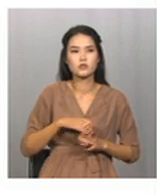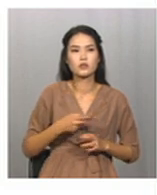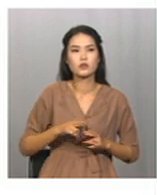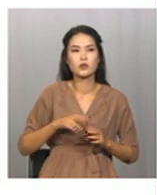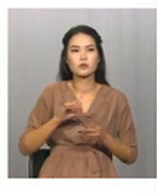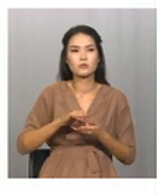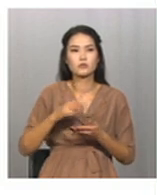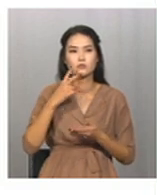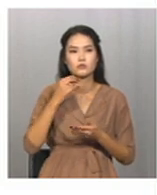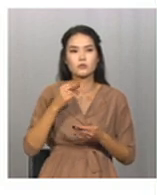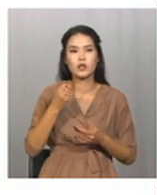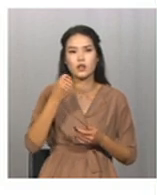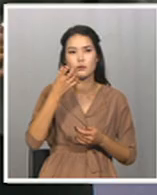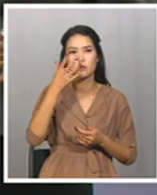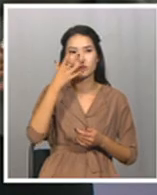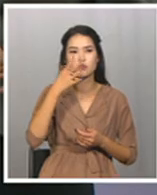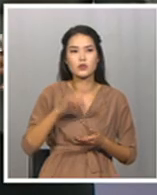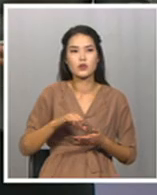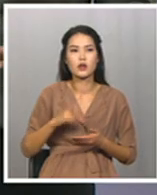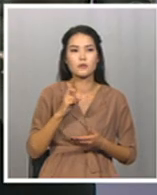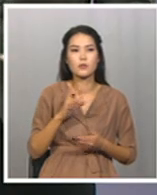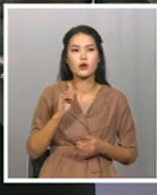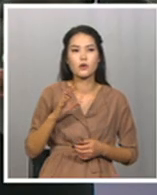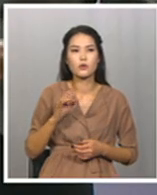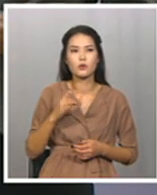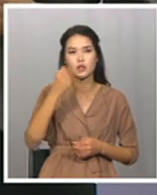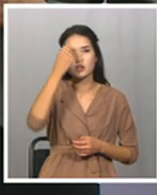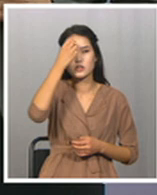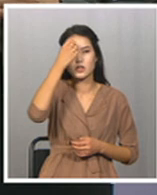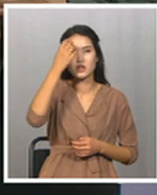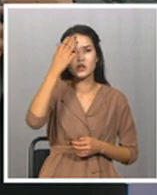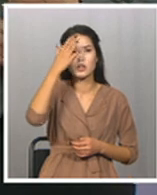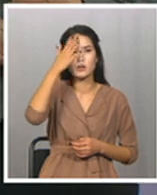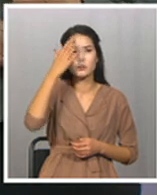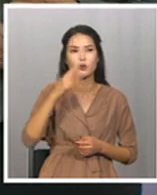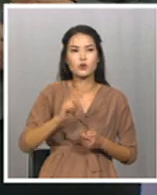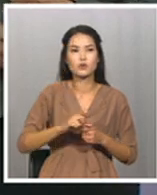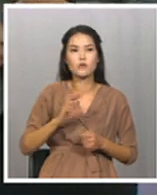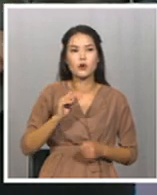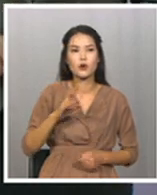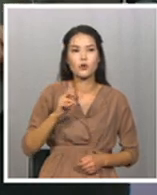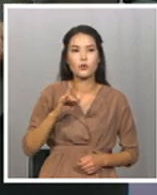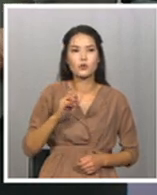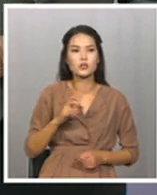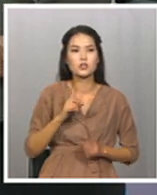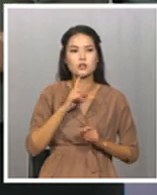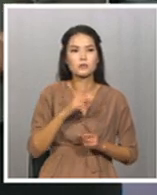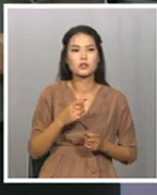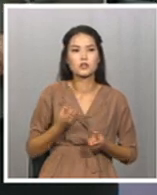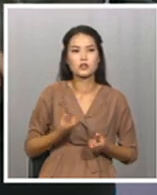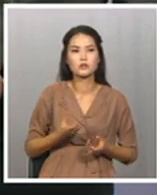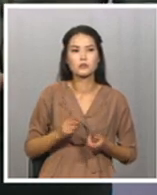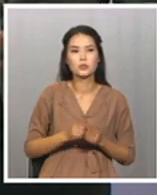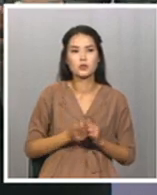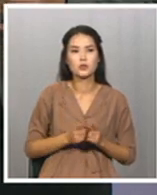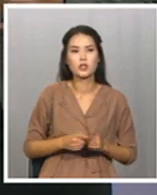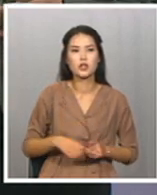под псевдонимом Б. Акунин, японского происхождения. Японское слово «акунин» не имеет адекватного